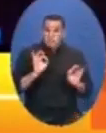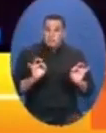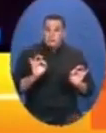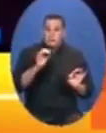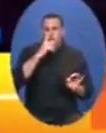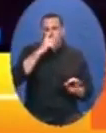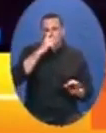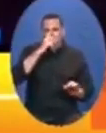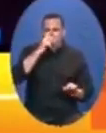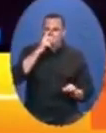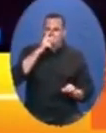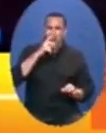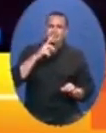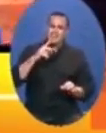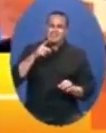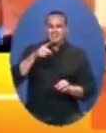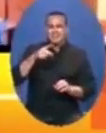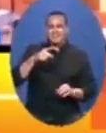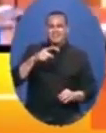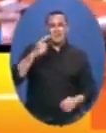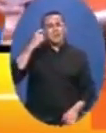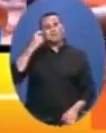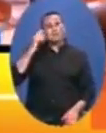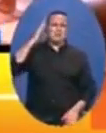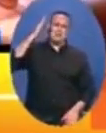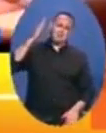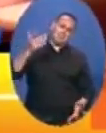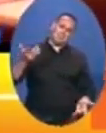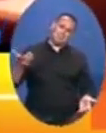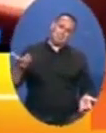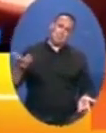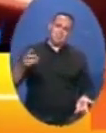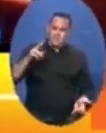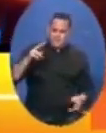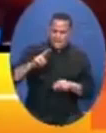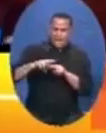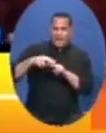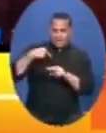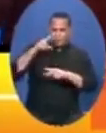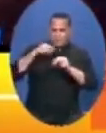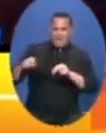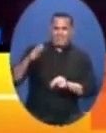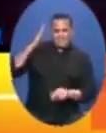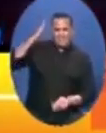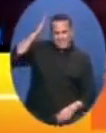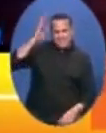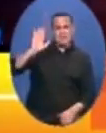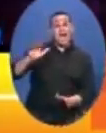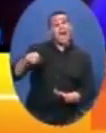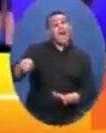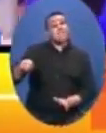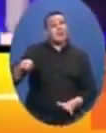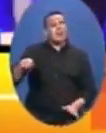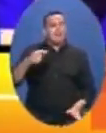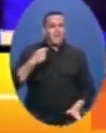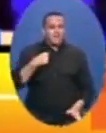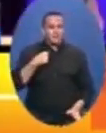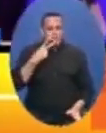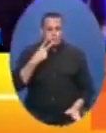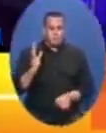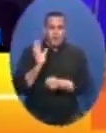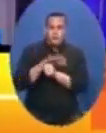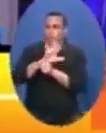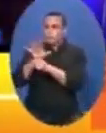באמת, תראה, לחזות את העתיד היא טעות, אומנם יש לנו אייטם על נבואה. נביאים, יפה, אבל אנחנו רואים כבר את